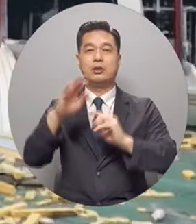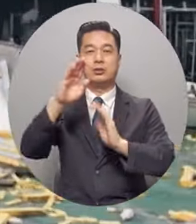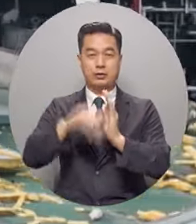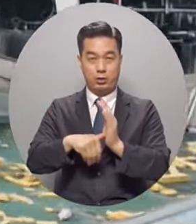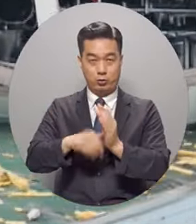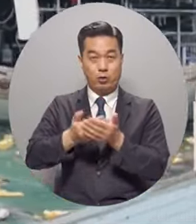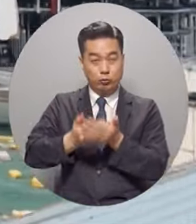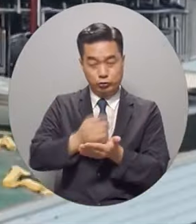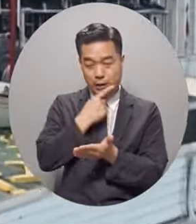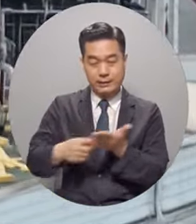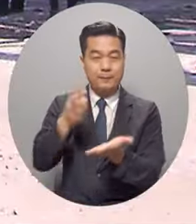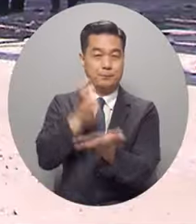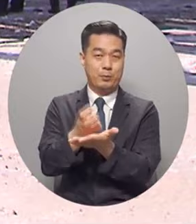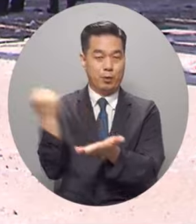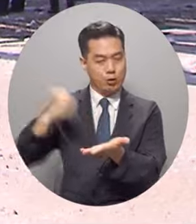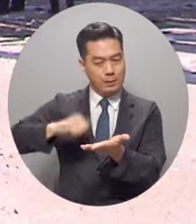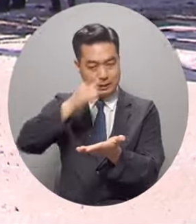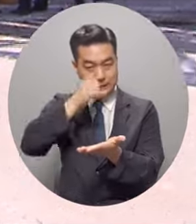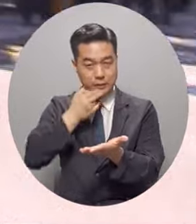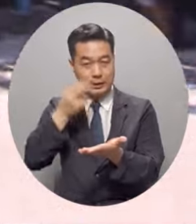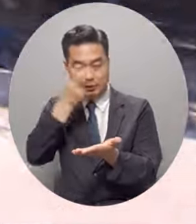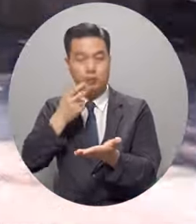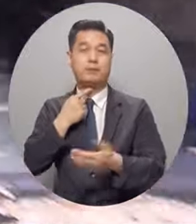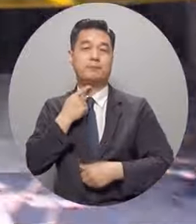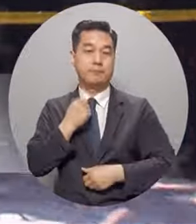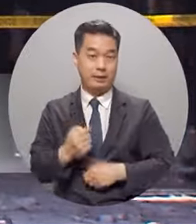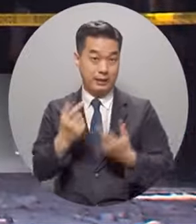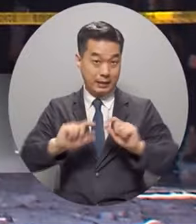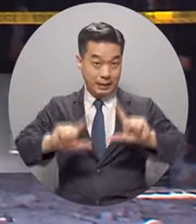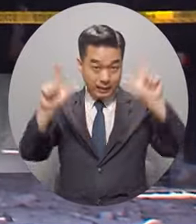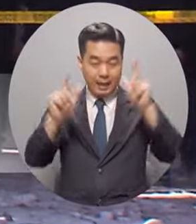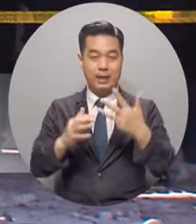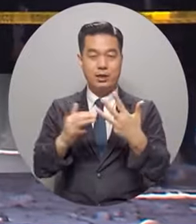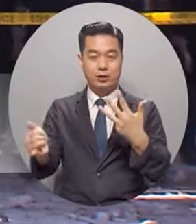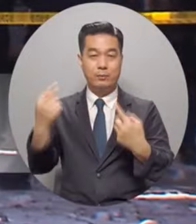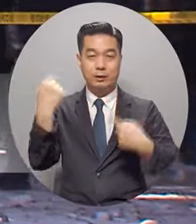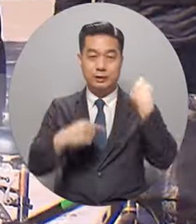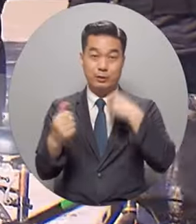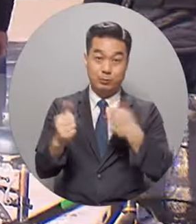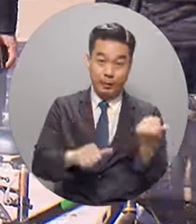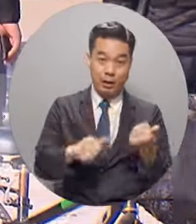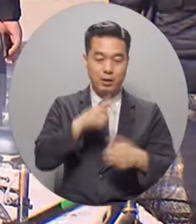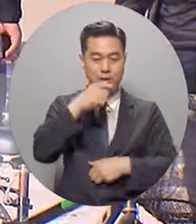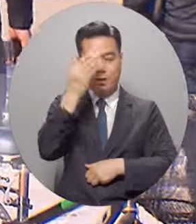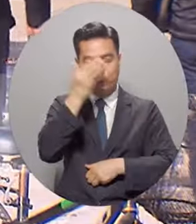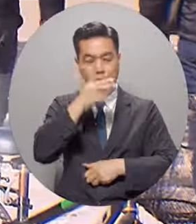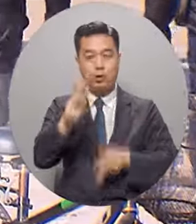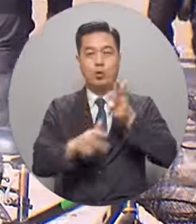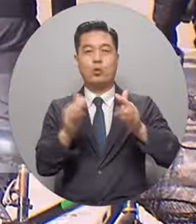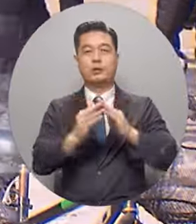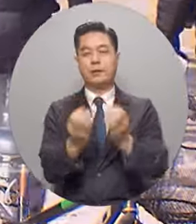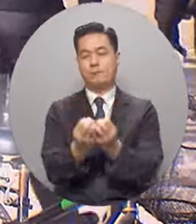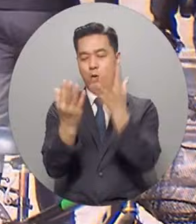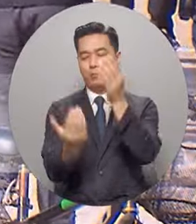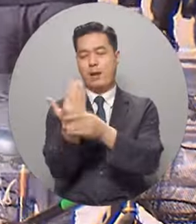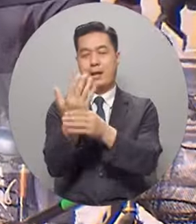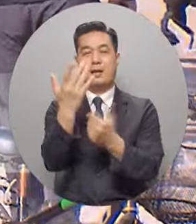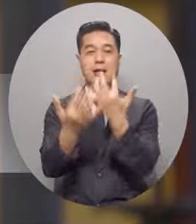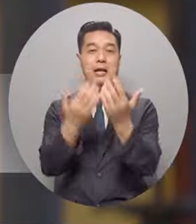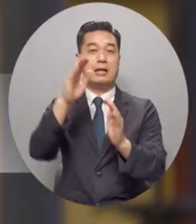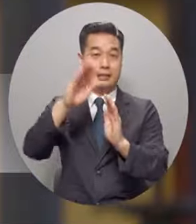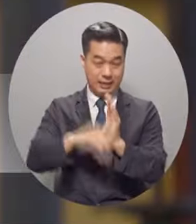등을 조사했습니다. 또 같은 해 8명의 사상자를 낸 여수 산업단지 화학공장 폭발 사고 당시엔